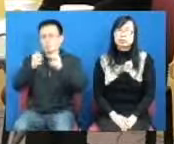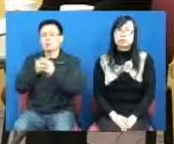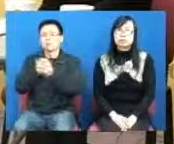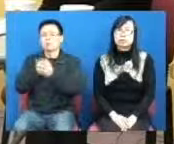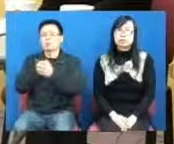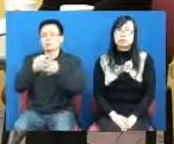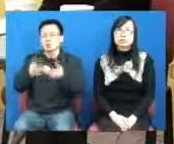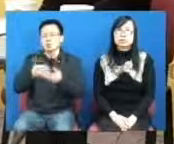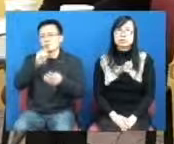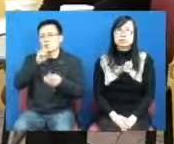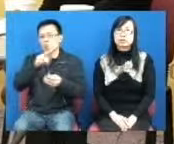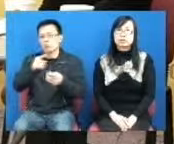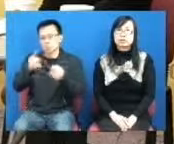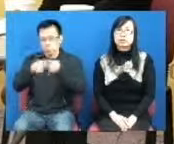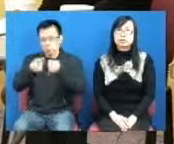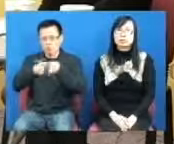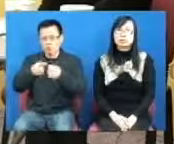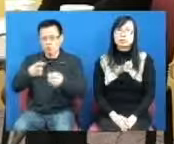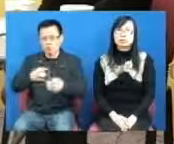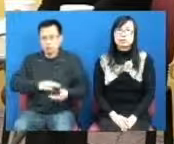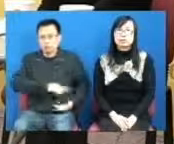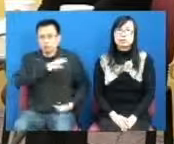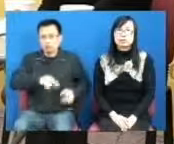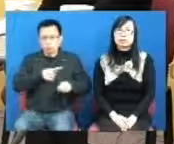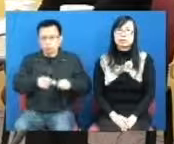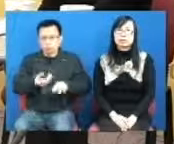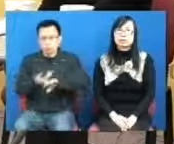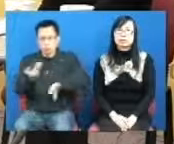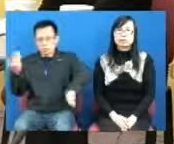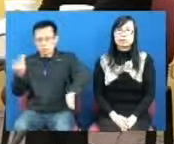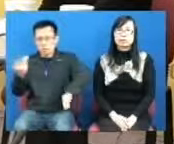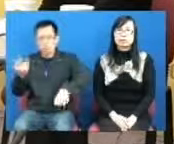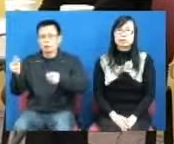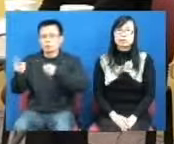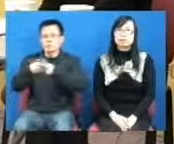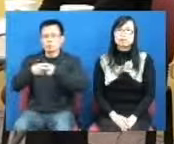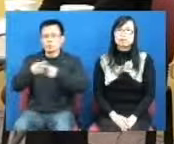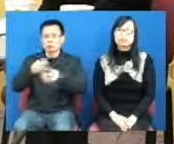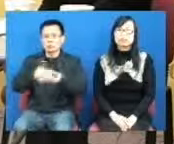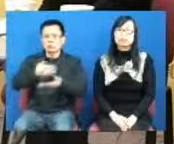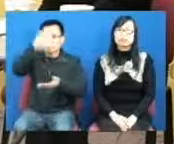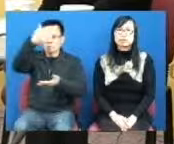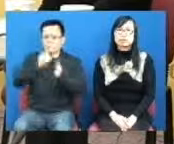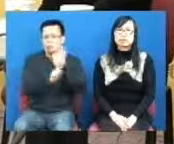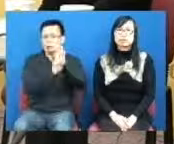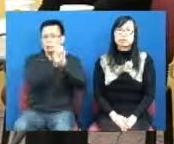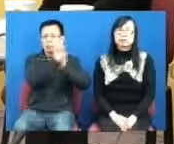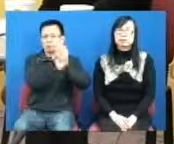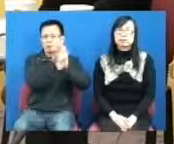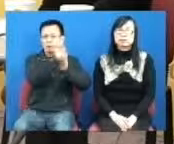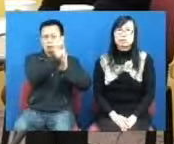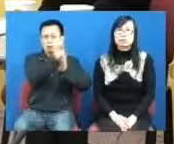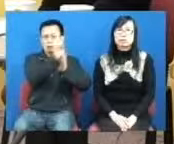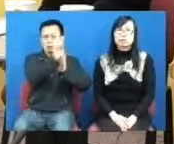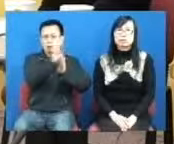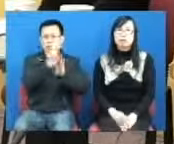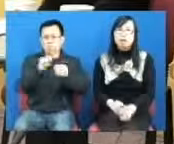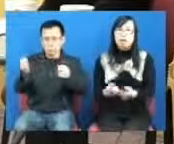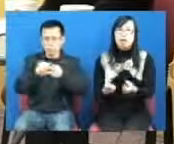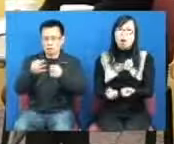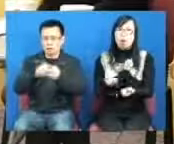的幾件事第一個貧富懸殊第二個就是樓價高期第三個就是通脹